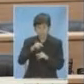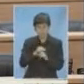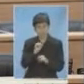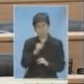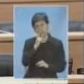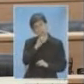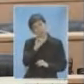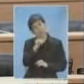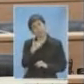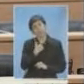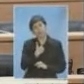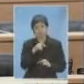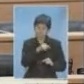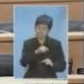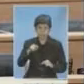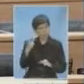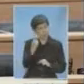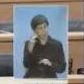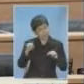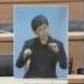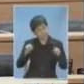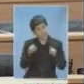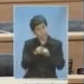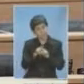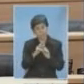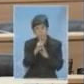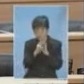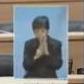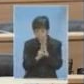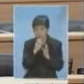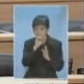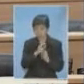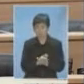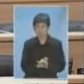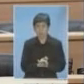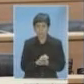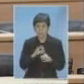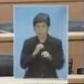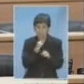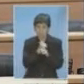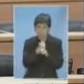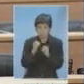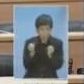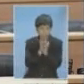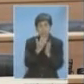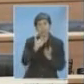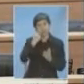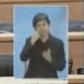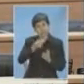ารณ์มันก็เกิดขึ้นจากทั้งสองฝ่ายท่านประธานครับกฎของนิวตันบอกว่าแรงกริยาเท่ากับแรงปฏิกิริยา